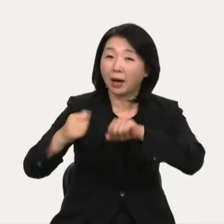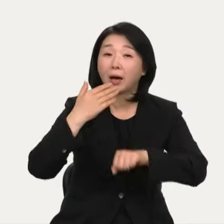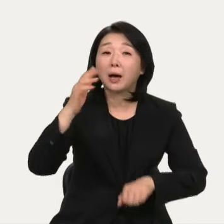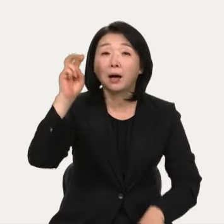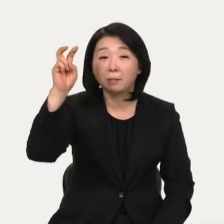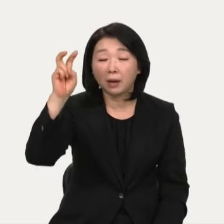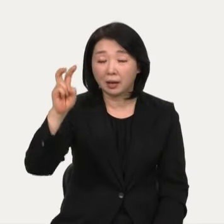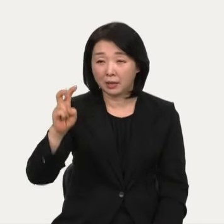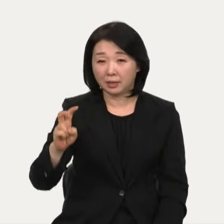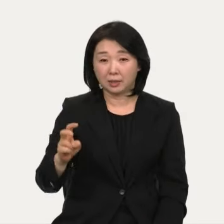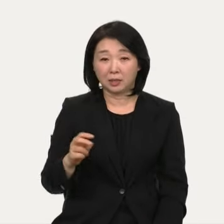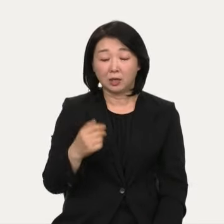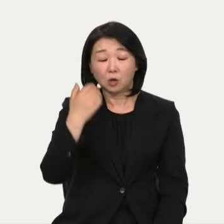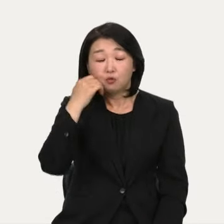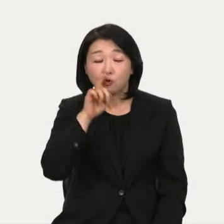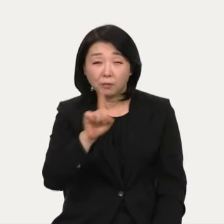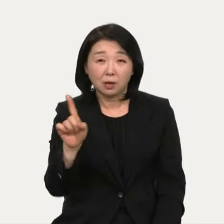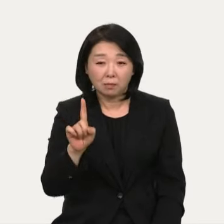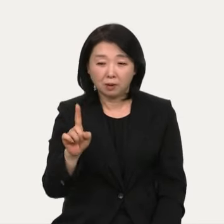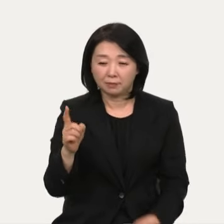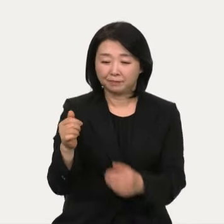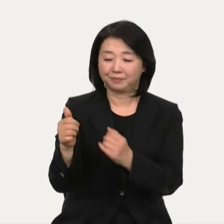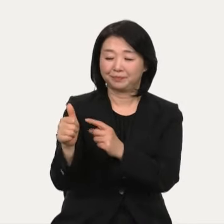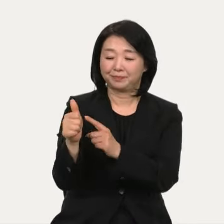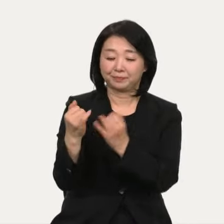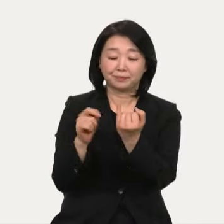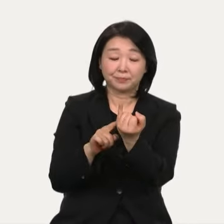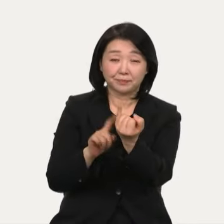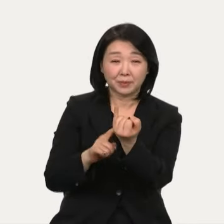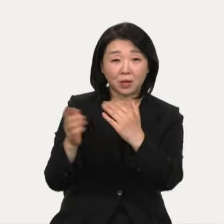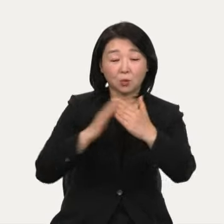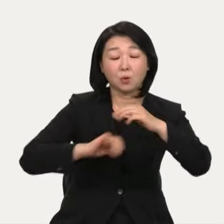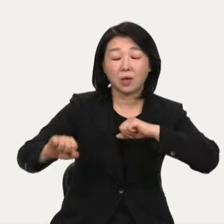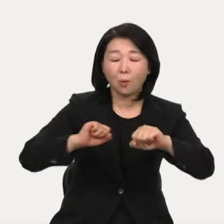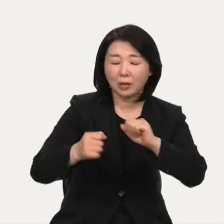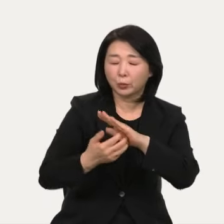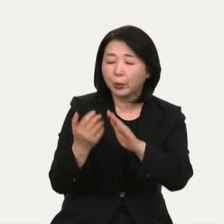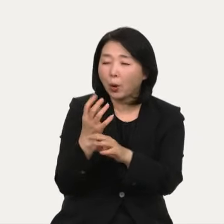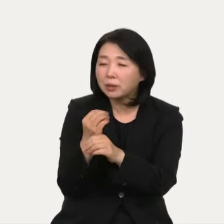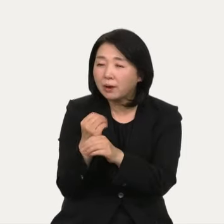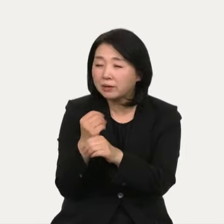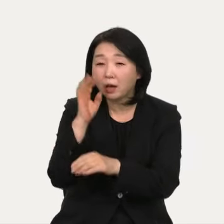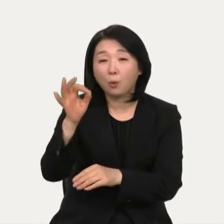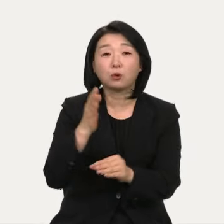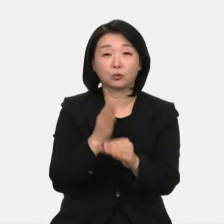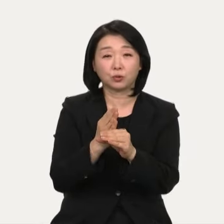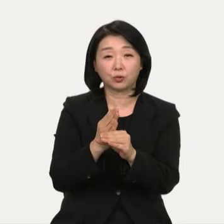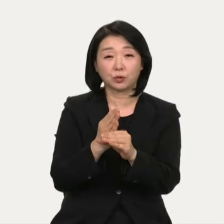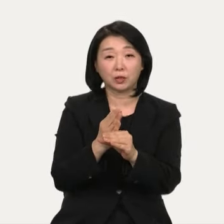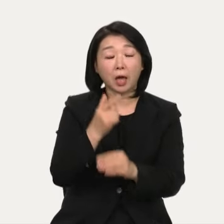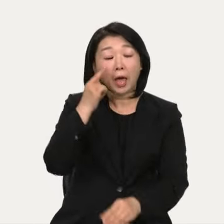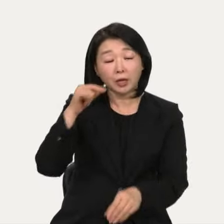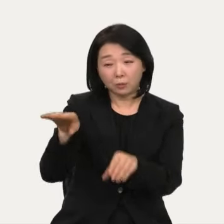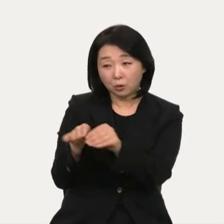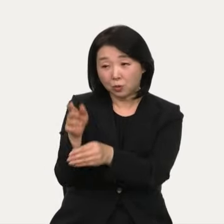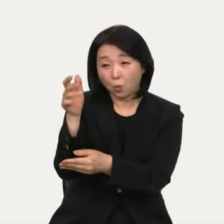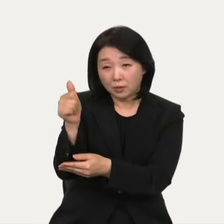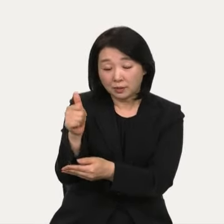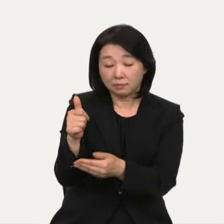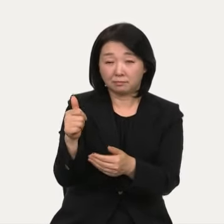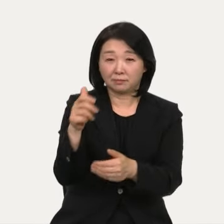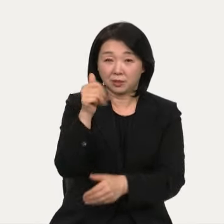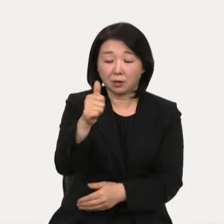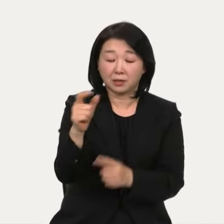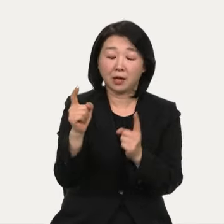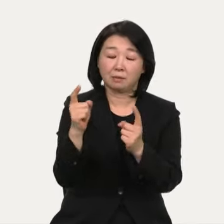여권 관계자는 김 여사 공개 활동 재개 시점을 보고 있다면서 기시다 일본 총리가 정상회의 때